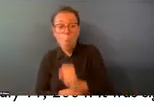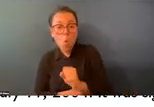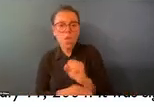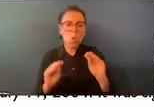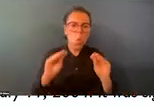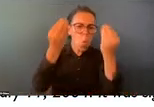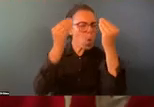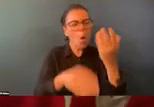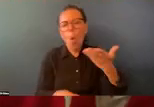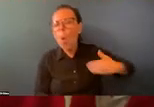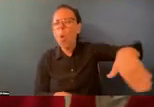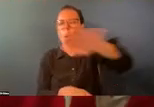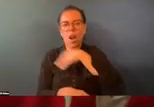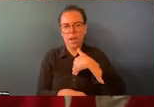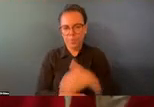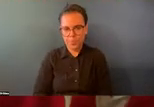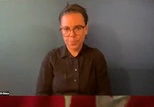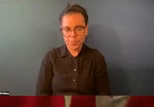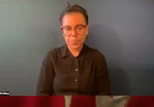slide, please.